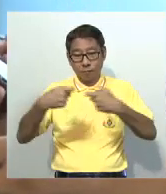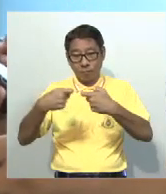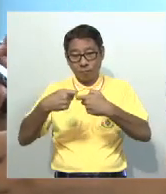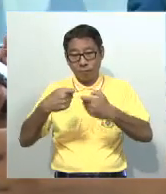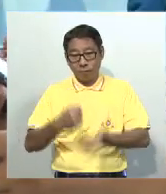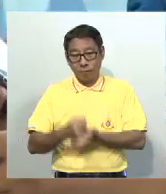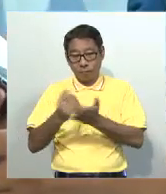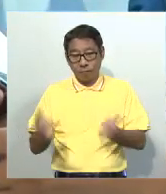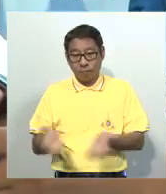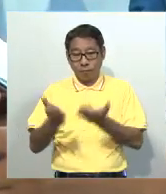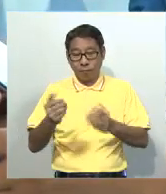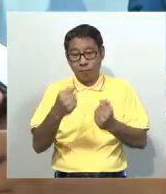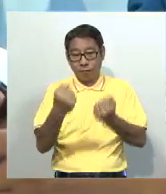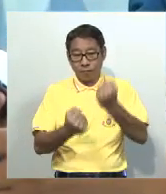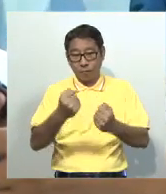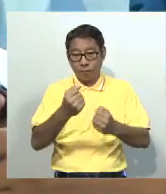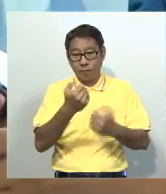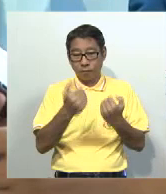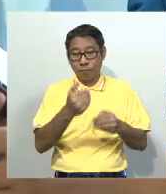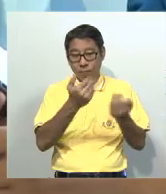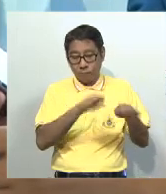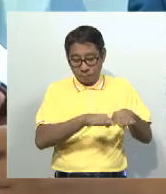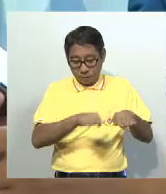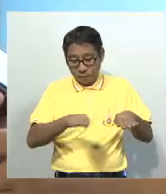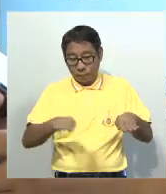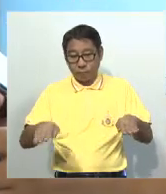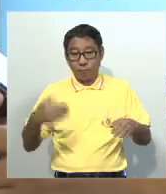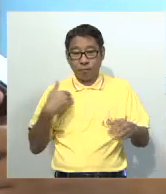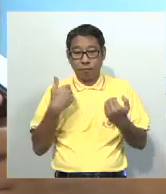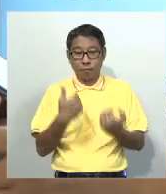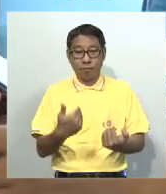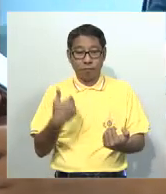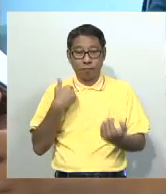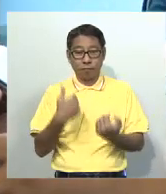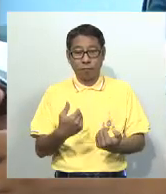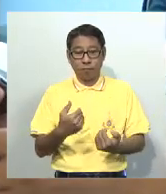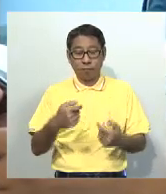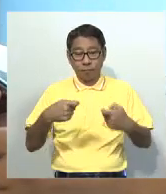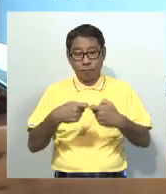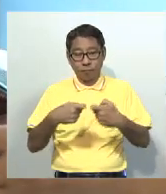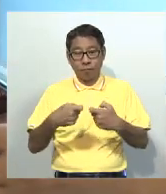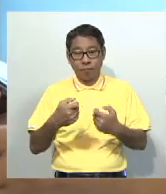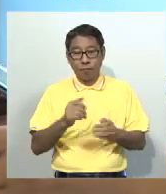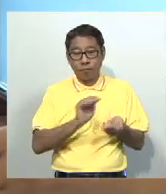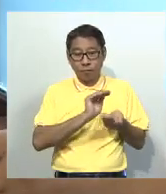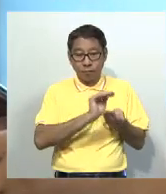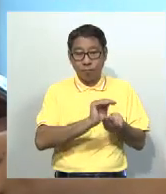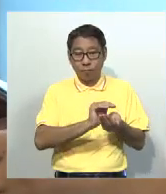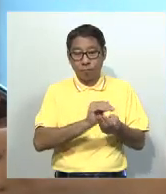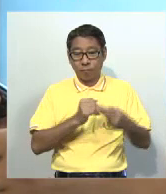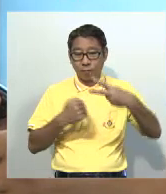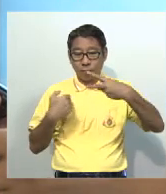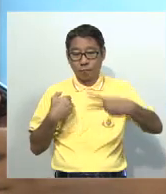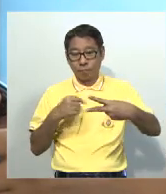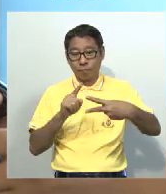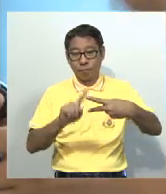สนับสนุนไฟฟ้าสำหรับรถ UB ที่ไปจอดอยู่ทั้งหมดรวมถึงเครื่องไฟฟ้าสำรองนะครับนอกจากนั้นเรายังใช้ระบบสำรองอีก2ระบบ